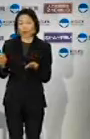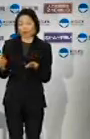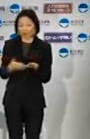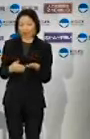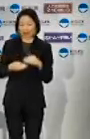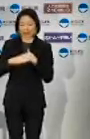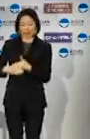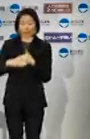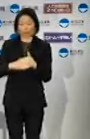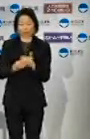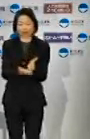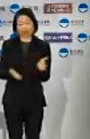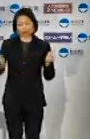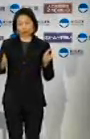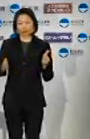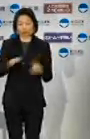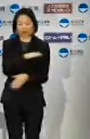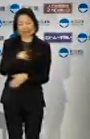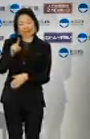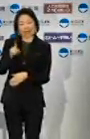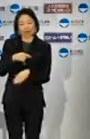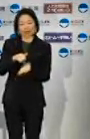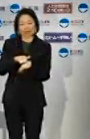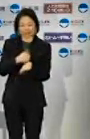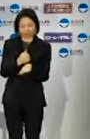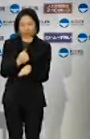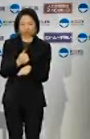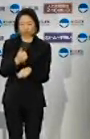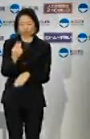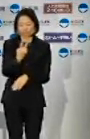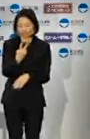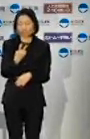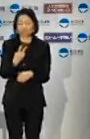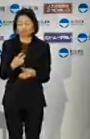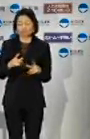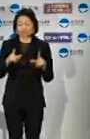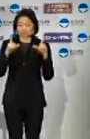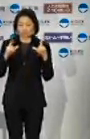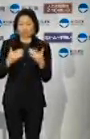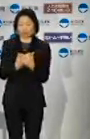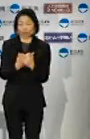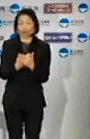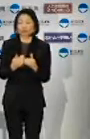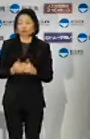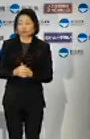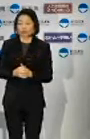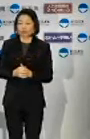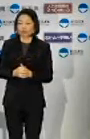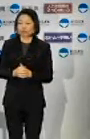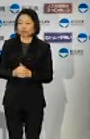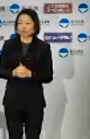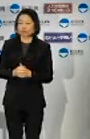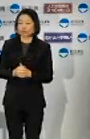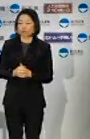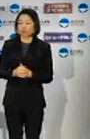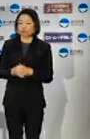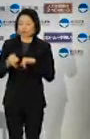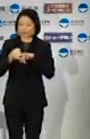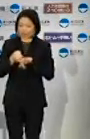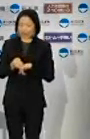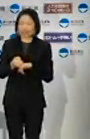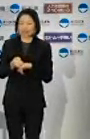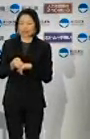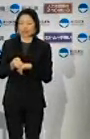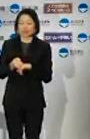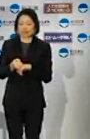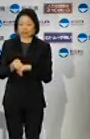ですかね、ハーフパイプ平野選手等が出場されるんじゃないかと思いますが、まあ、ぜひ悔いの